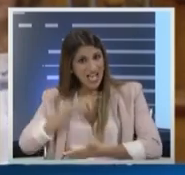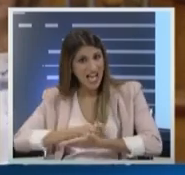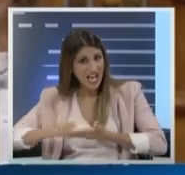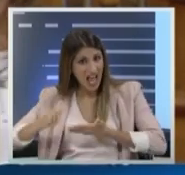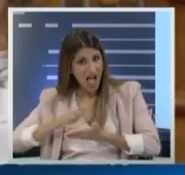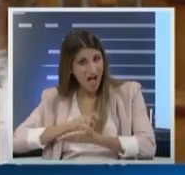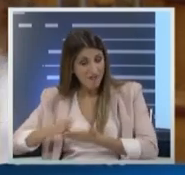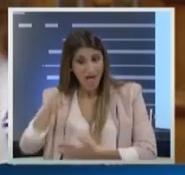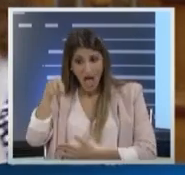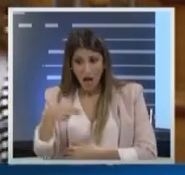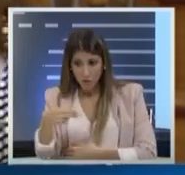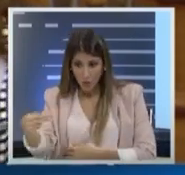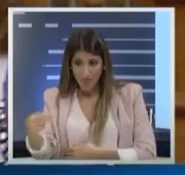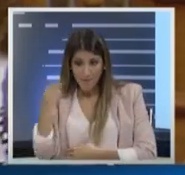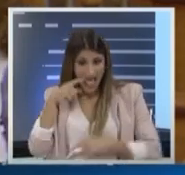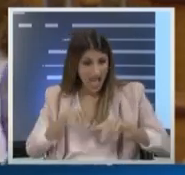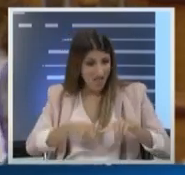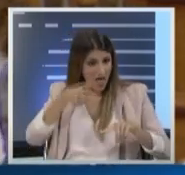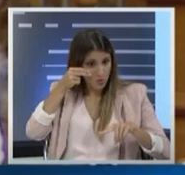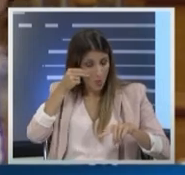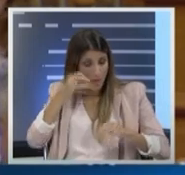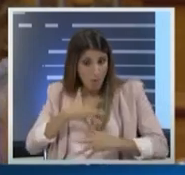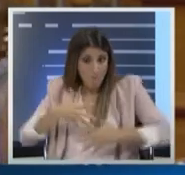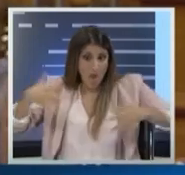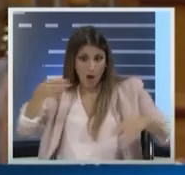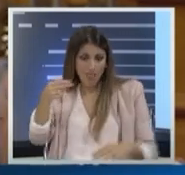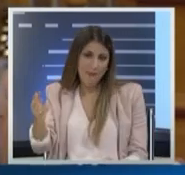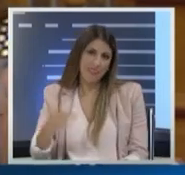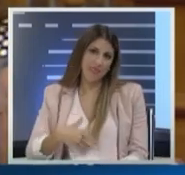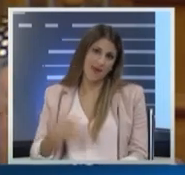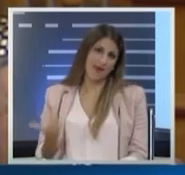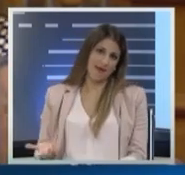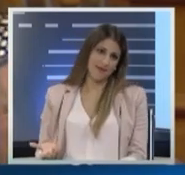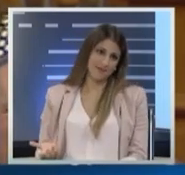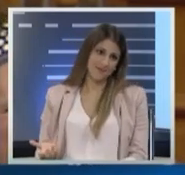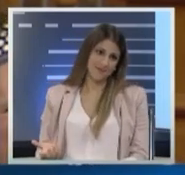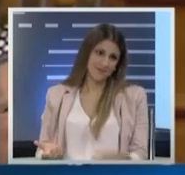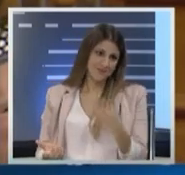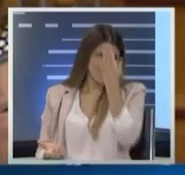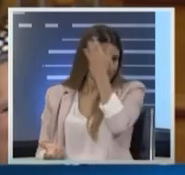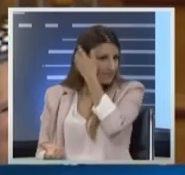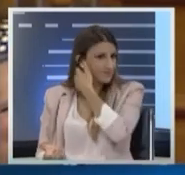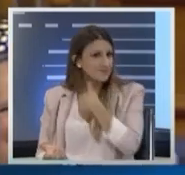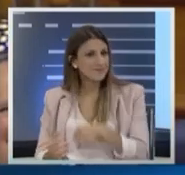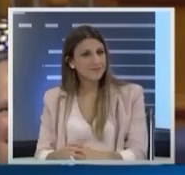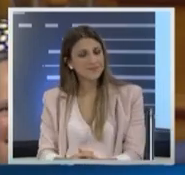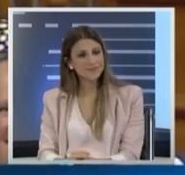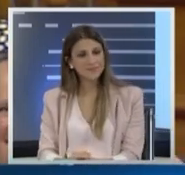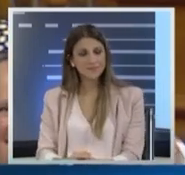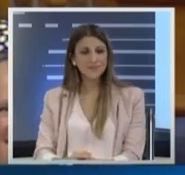Κάντε ησυχία. Βεβαίως, κύριε Μπούρα. Εντάξει, στο σχολείο μάθαινε πράγματα στο σχολείο.